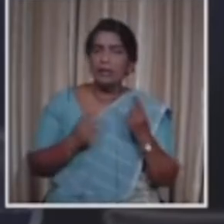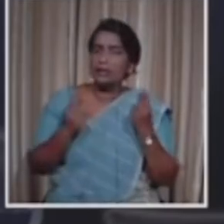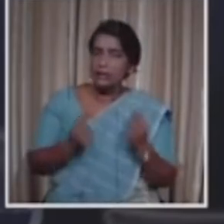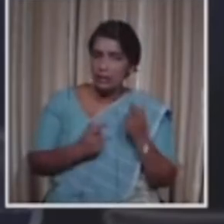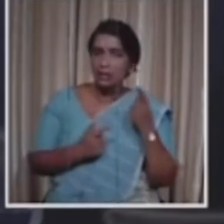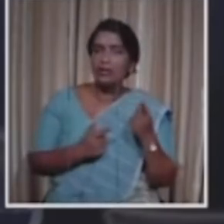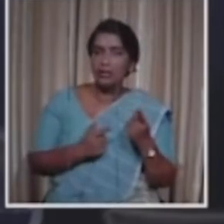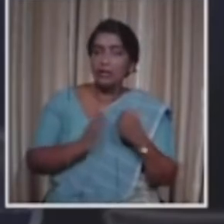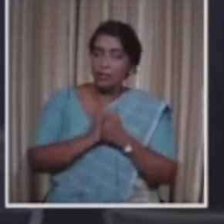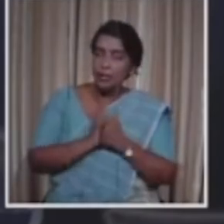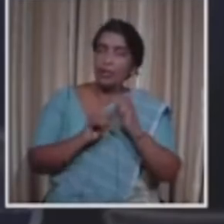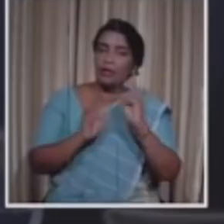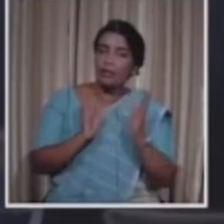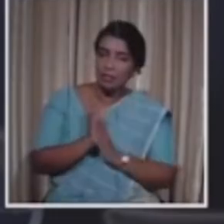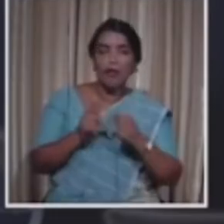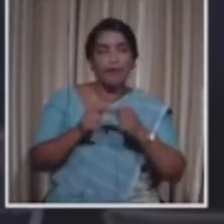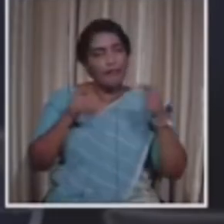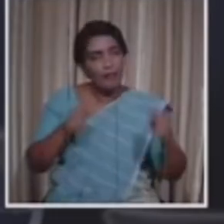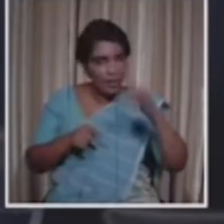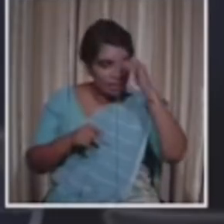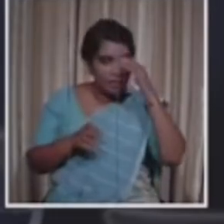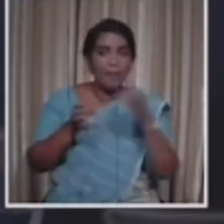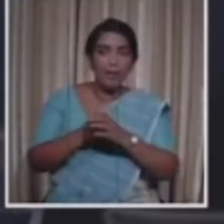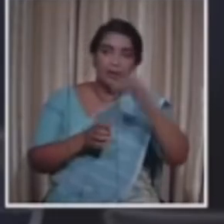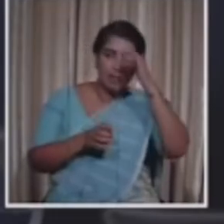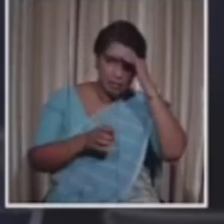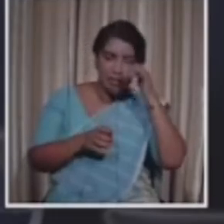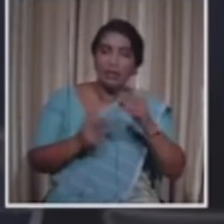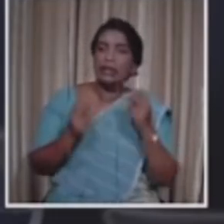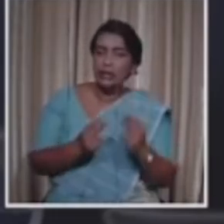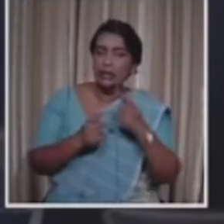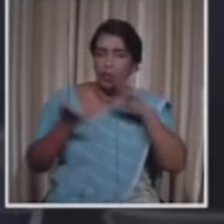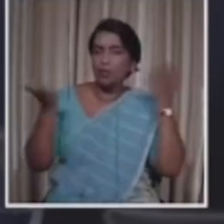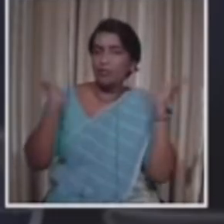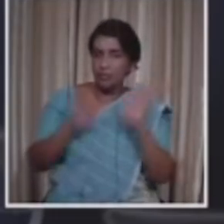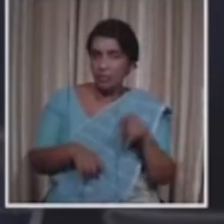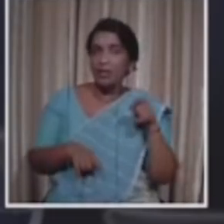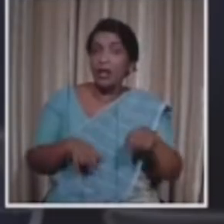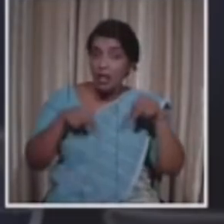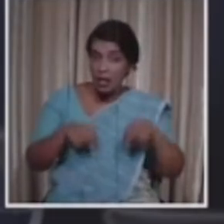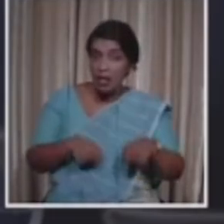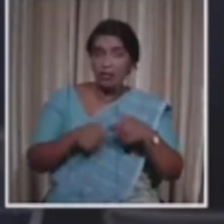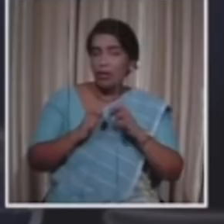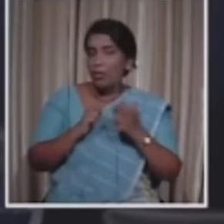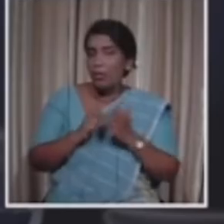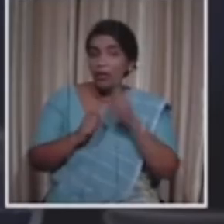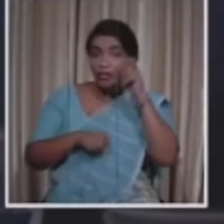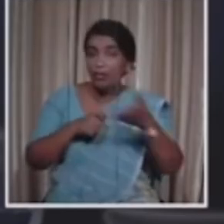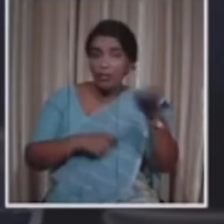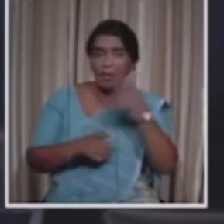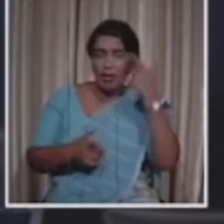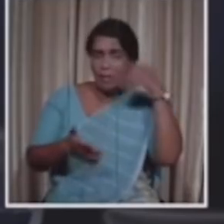හැකීක්මනින් ගරු අගමැතිතුමා, විපක්ෂ නායකතුමා, පක්ෂ නායකින් වහාම කැඳවලා අද මේ තීන තත්ත්වයේ ජනතාවගේ